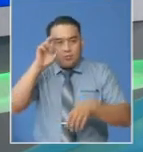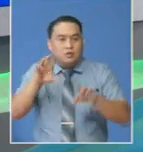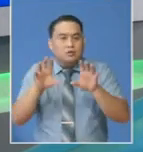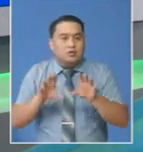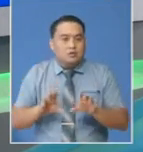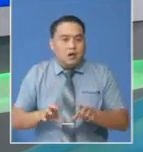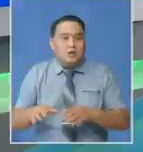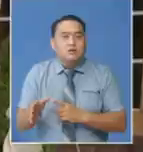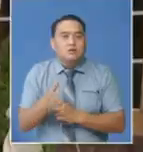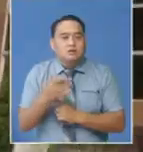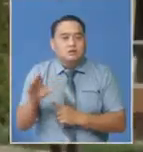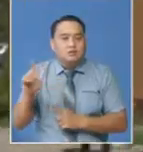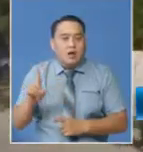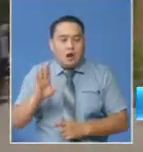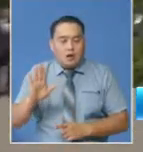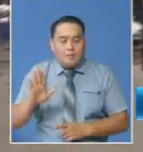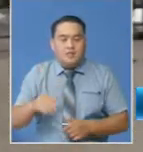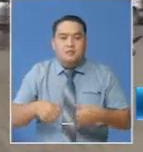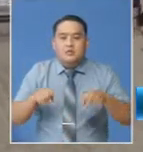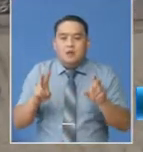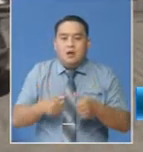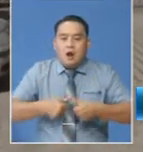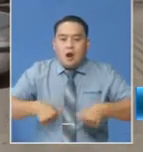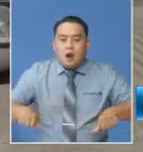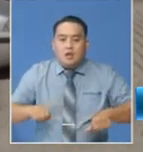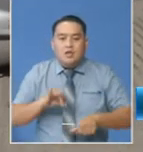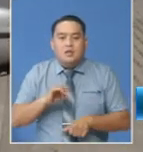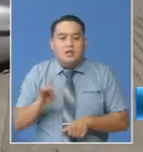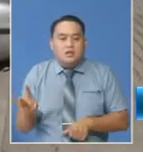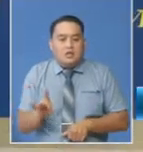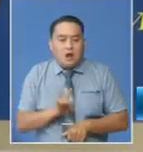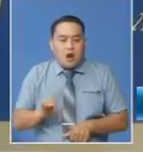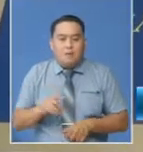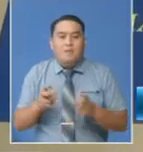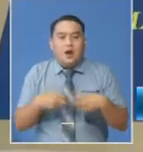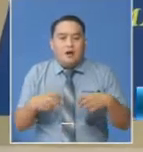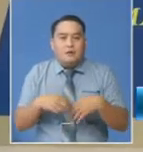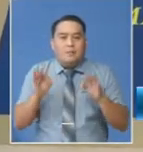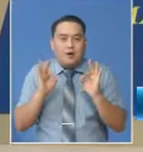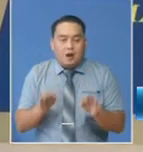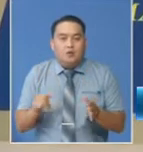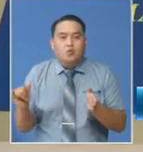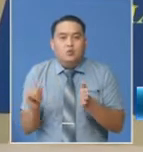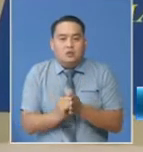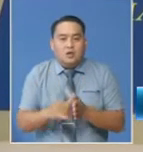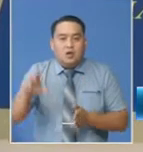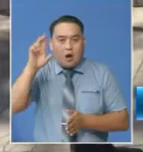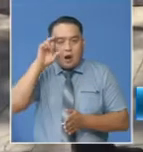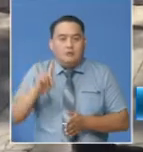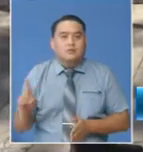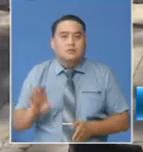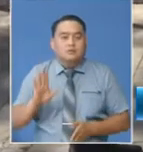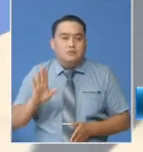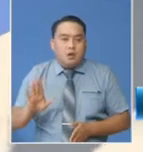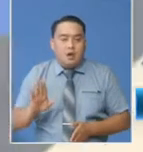символах. Специальная комиссия пожаловала в Илийский район, чтобы проверить, правильно ли установлены государственные